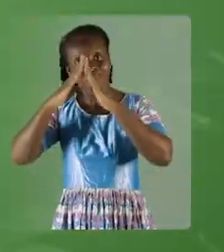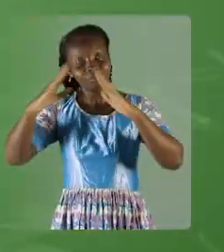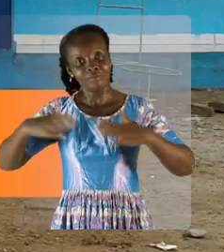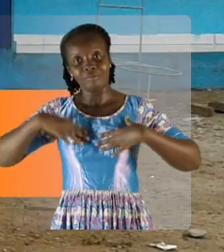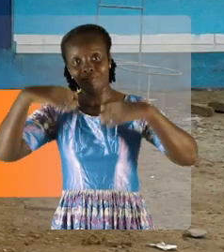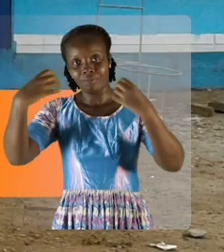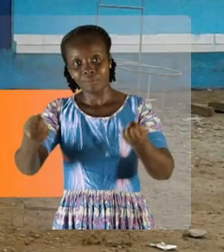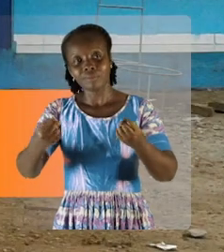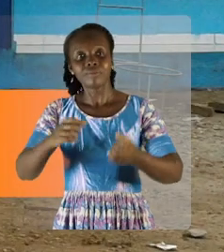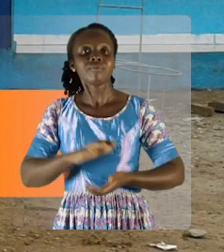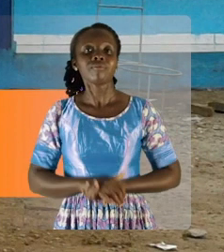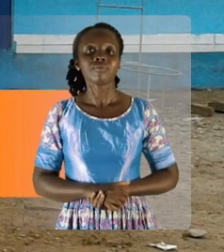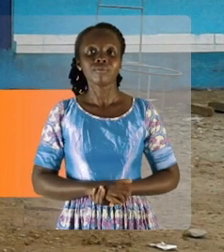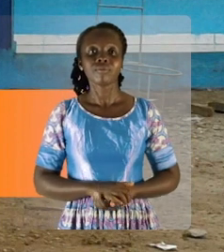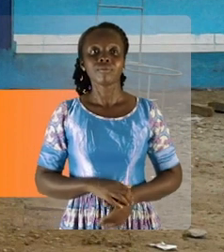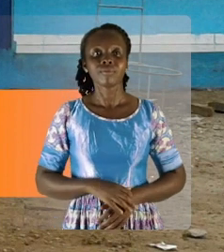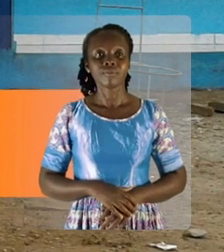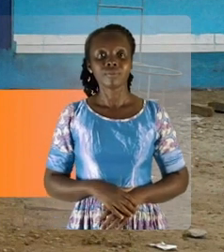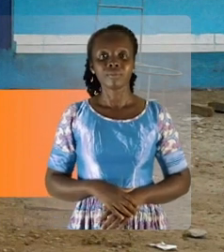santé.